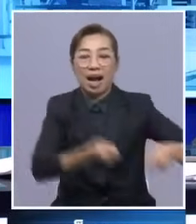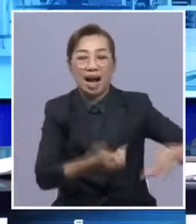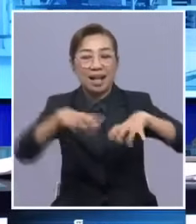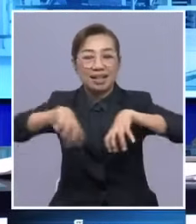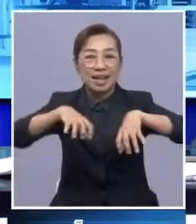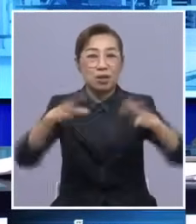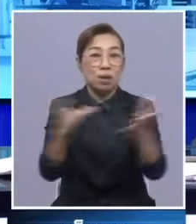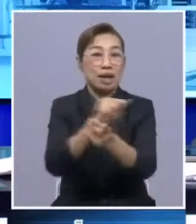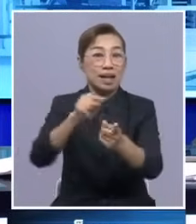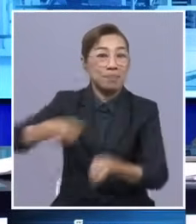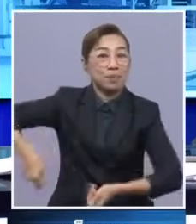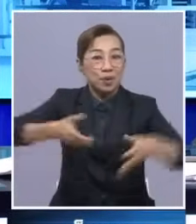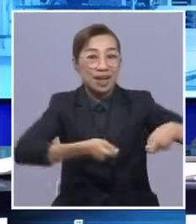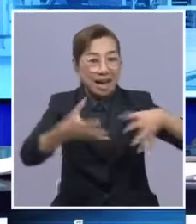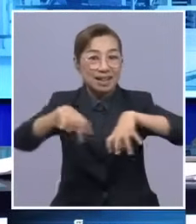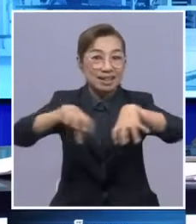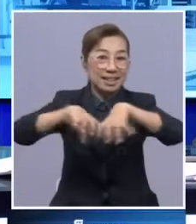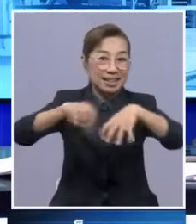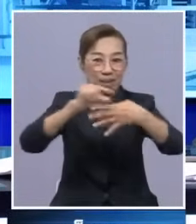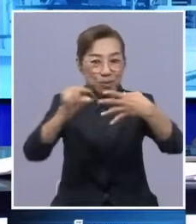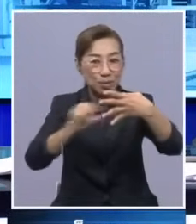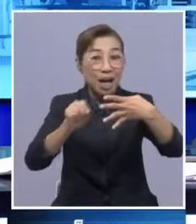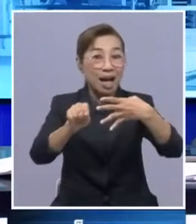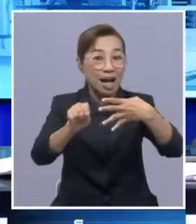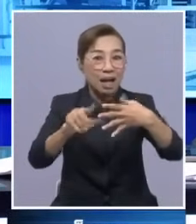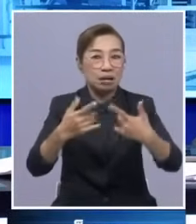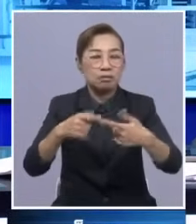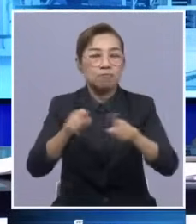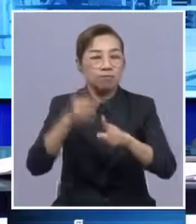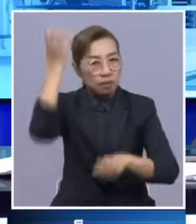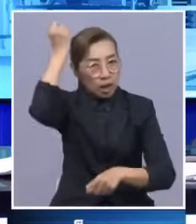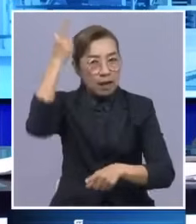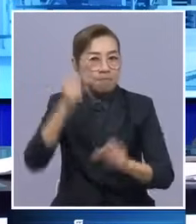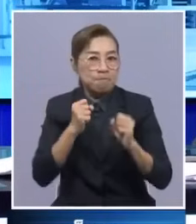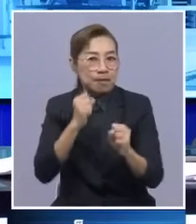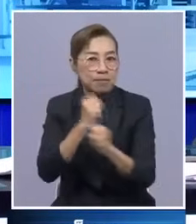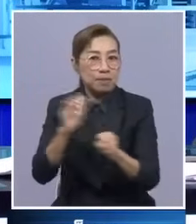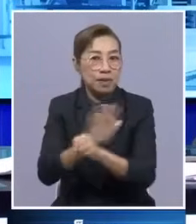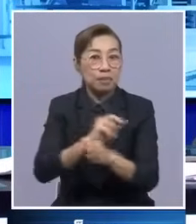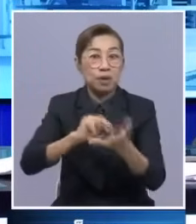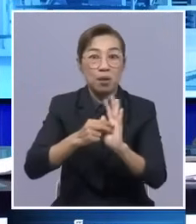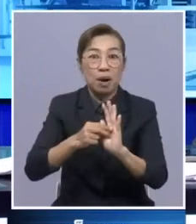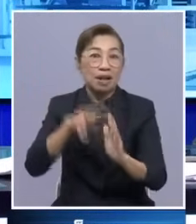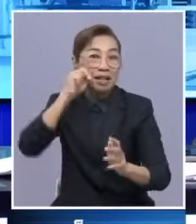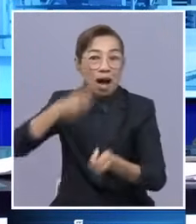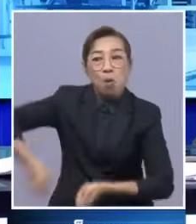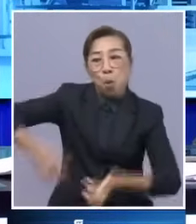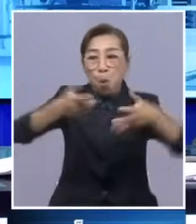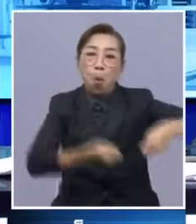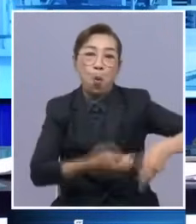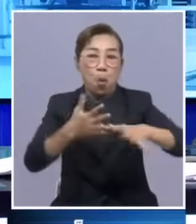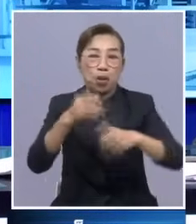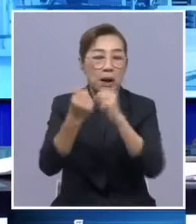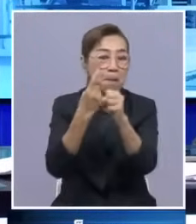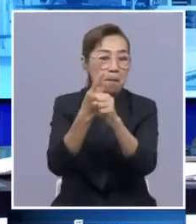คุณอุ๊งอิ๊งลุยเต็มที่เรื่องของเทศกาลสงกรานต์จะจัดอีเวนต์ใหญ่กันตลอดทั้งเดือนเนี่ยนะฮะ แต่ไม่ใช่สาดน้ำทั้งเดือนนะ ไม่ใช่สาดน้ำทั้งเดือนแต่